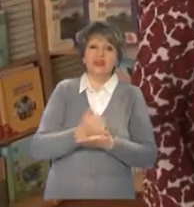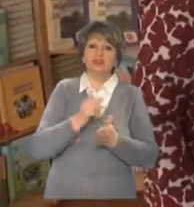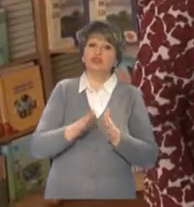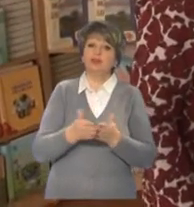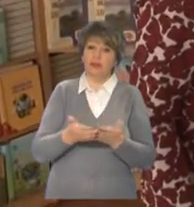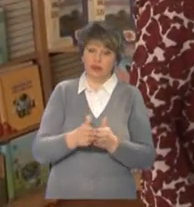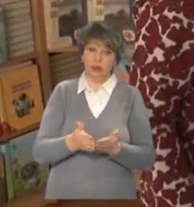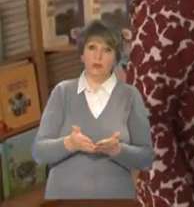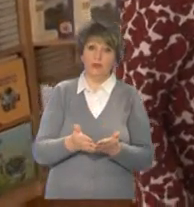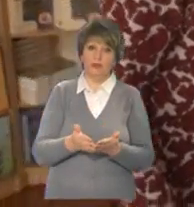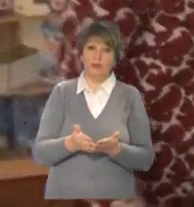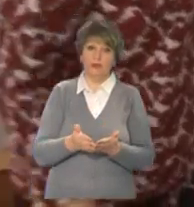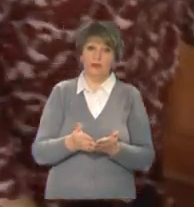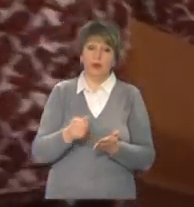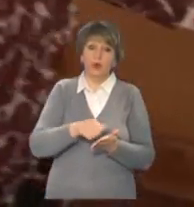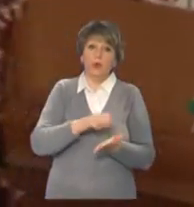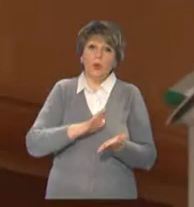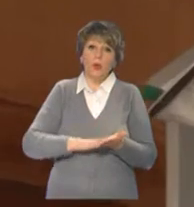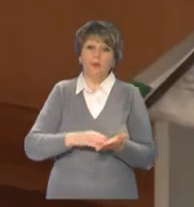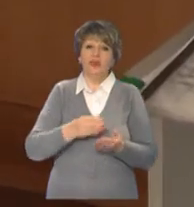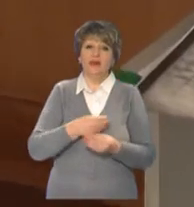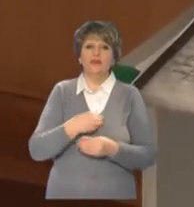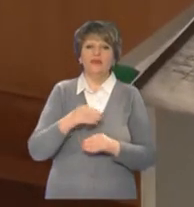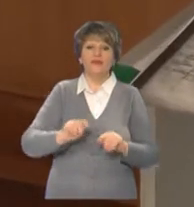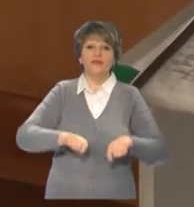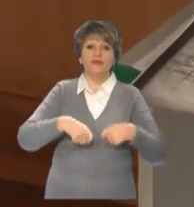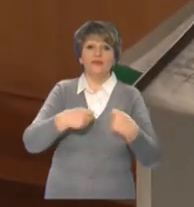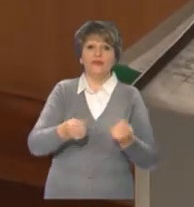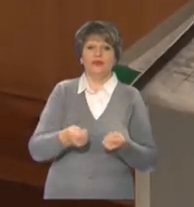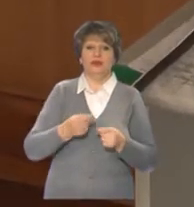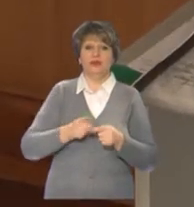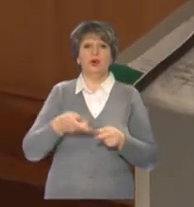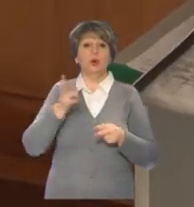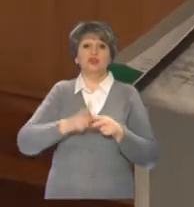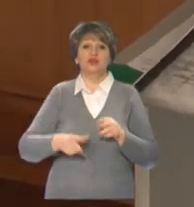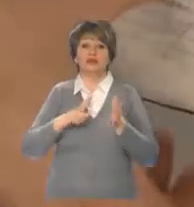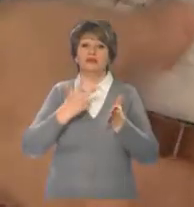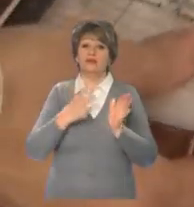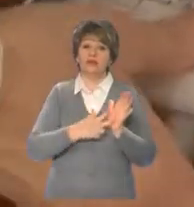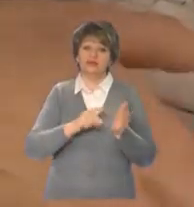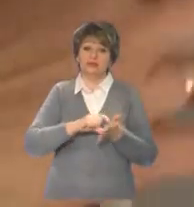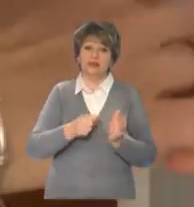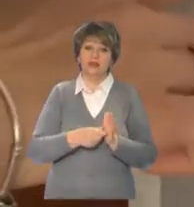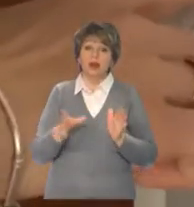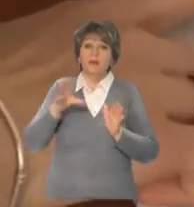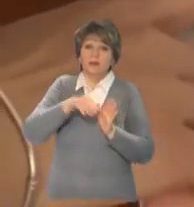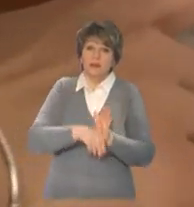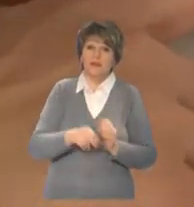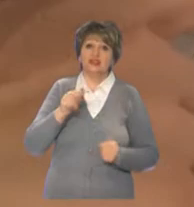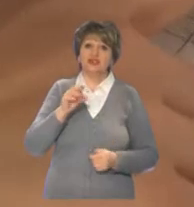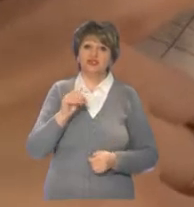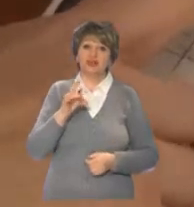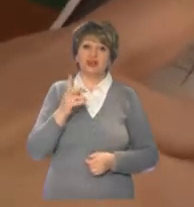книгу обліку видачі свідоцтв про восьмирічну школу. Тут він вписаний, Черненко